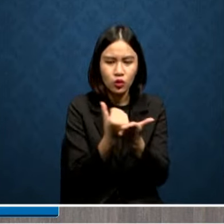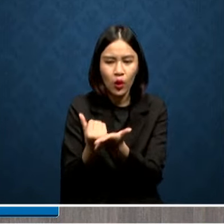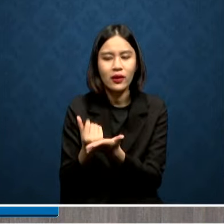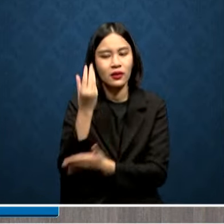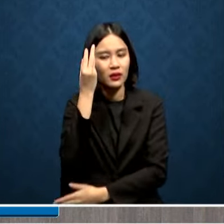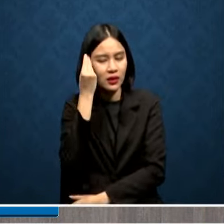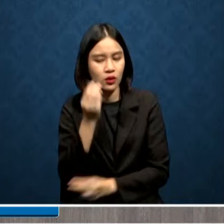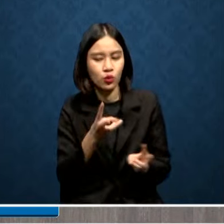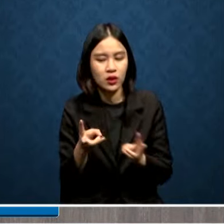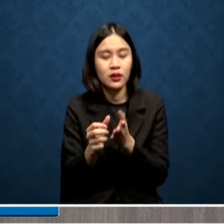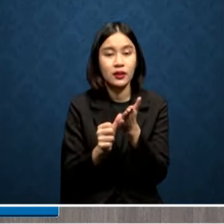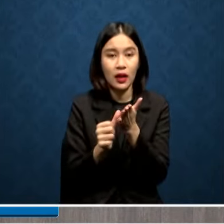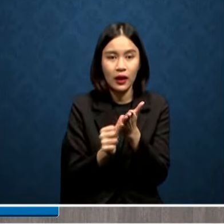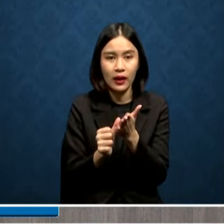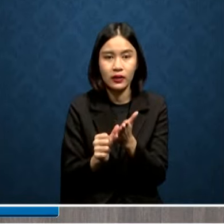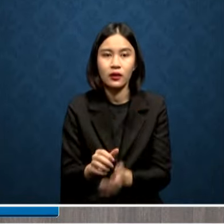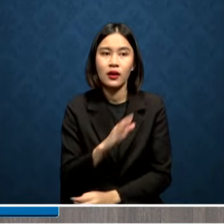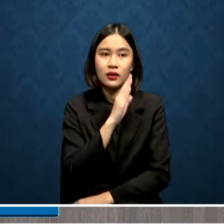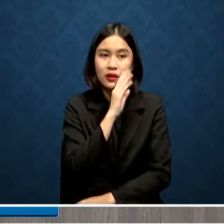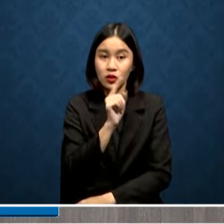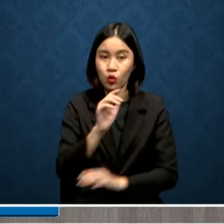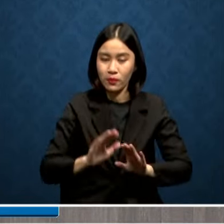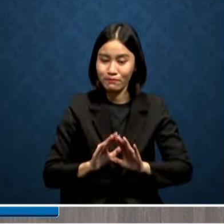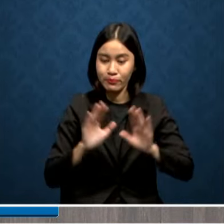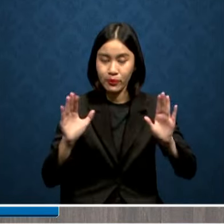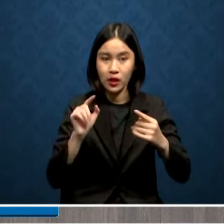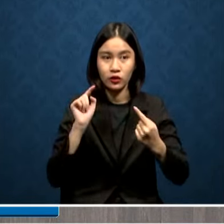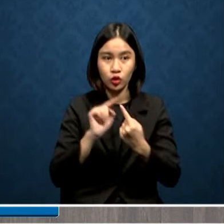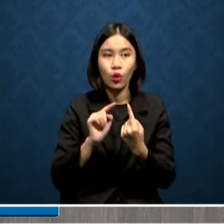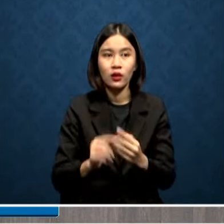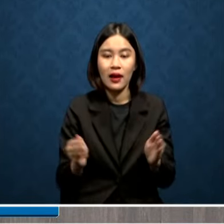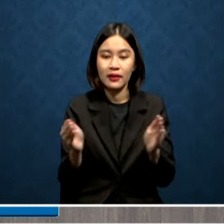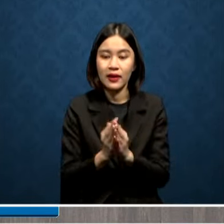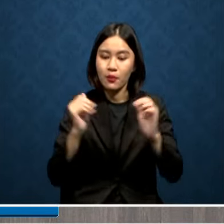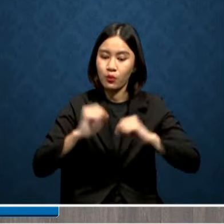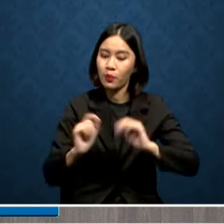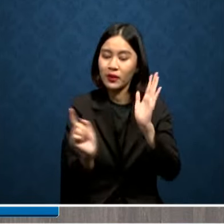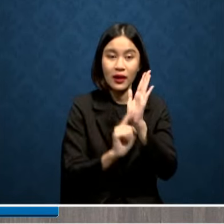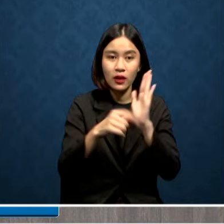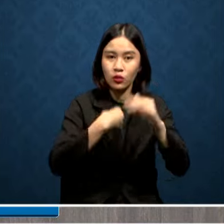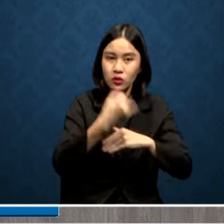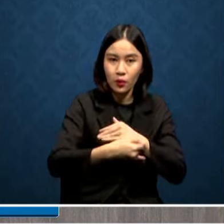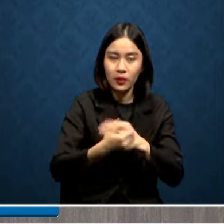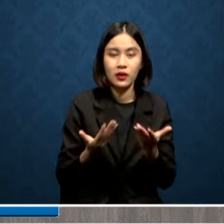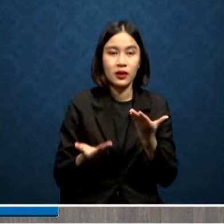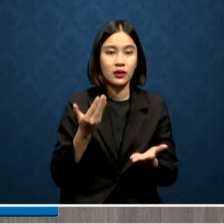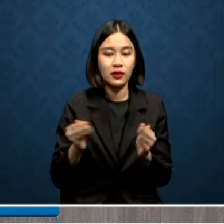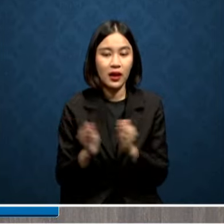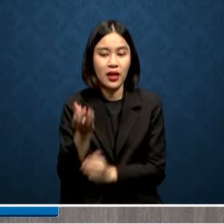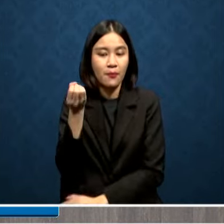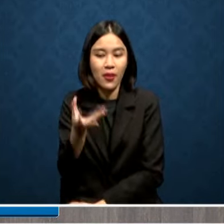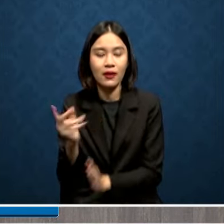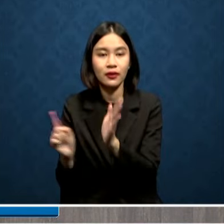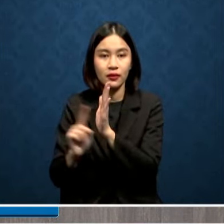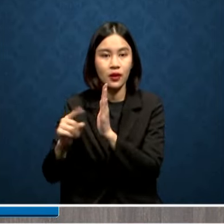ช่วยกันหาทางออกว่าถ้าเราเปิดให้เป็น Simplemajorityหรือเป็นเสียงข้างมากชั้น